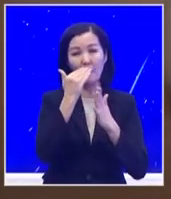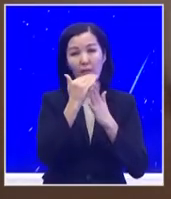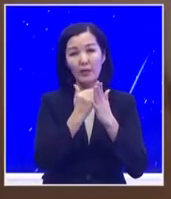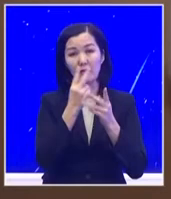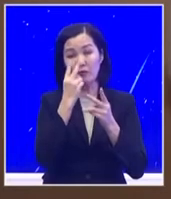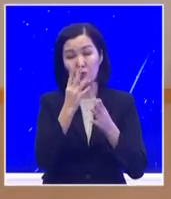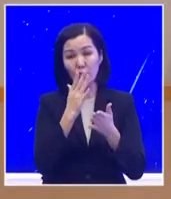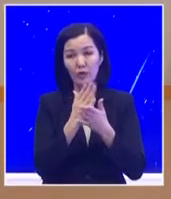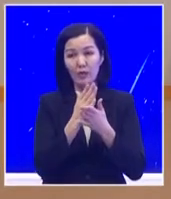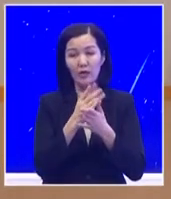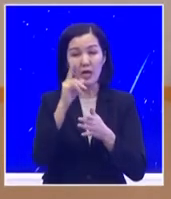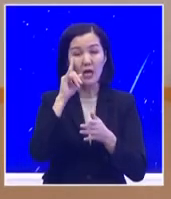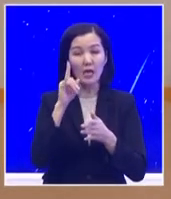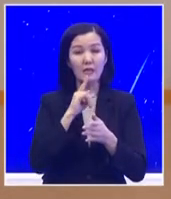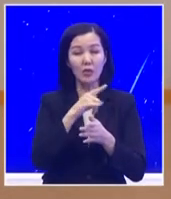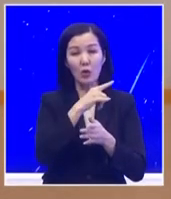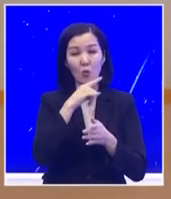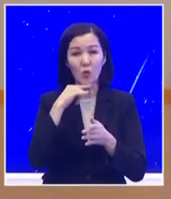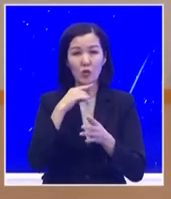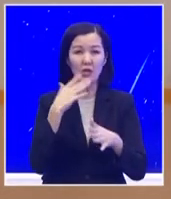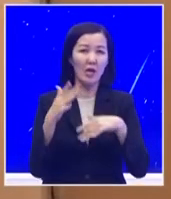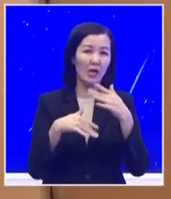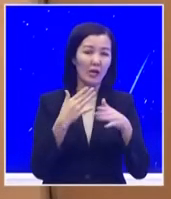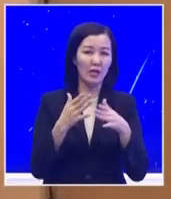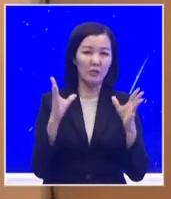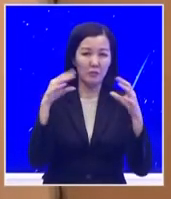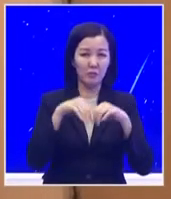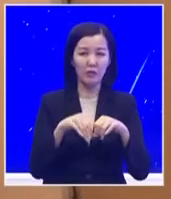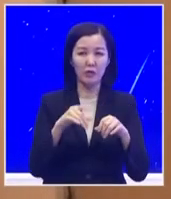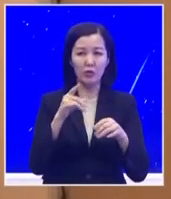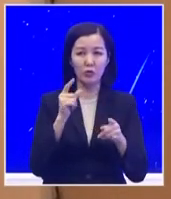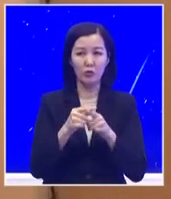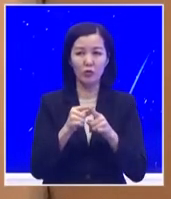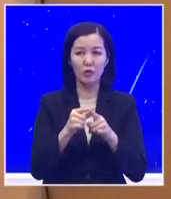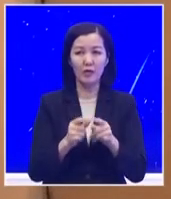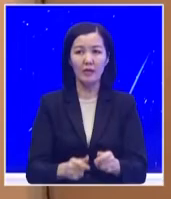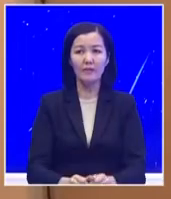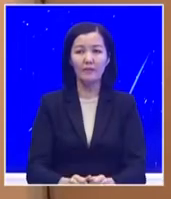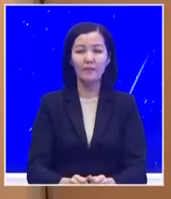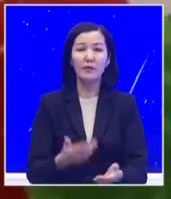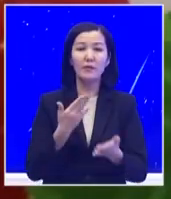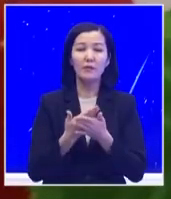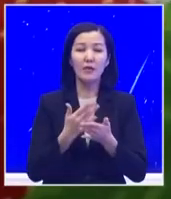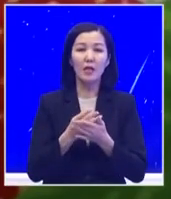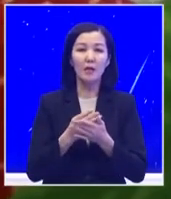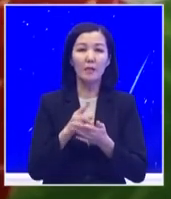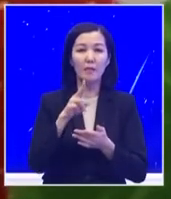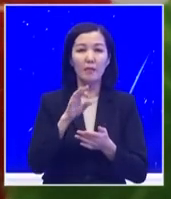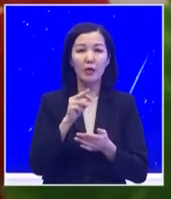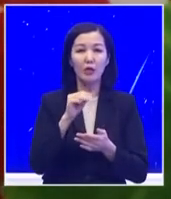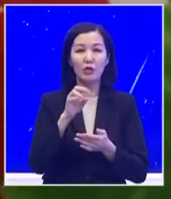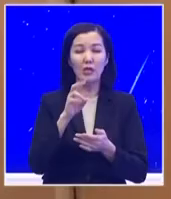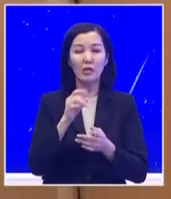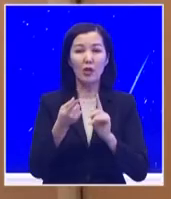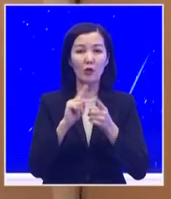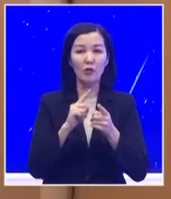тастадық, мұнда да қазақша, орысша аралас сөздер. Мен печенье деген сөзден орыс тілден келіп тұр.